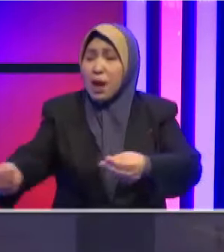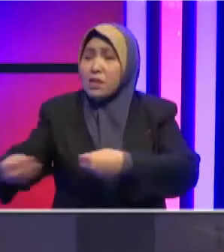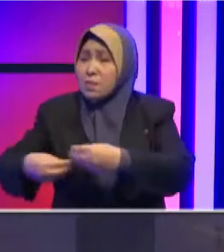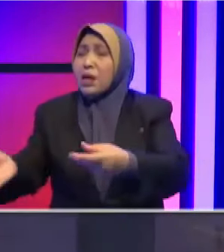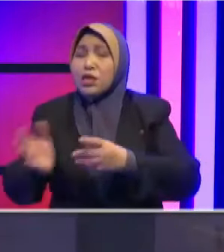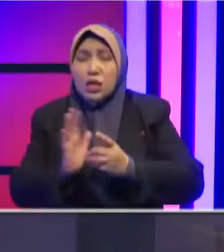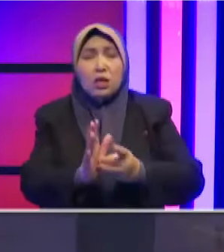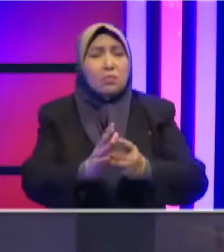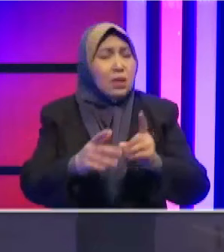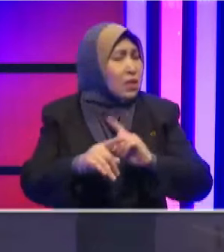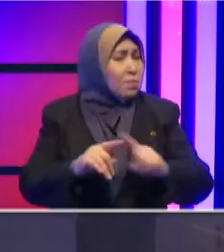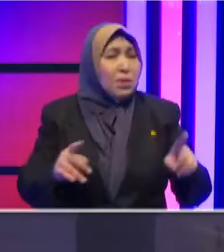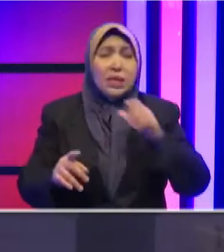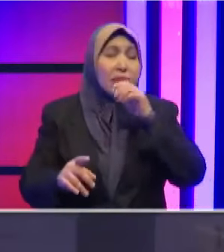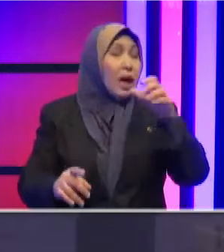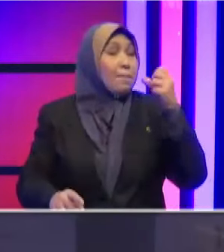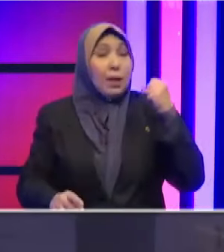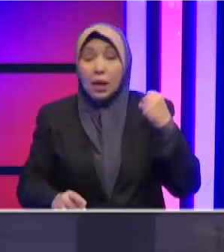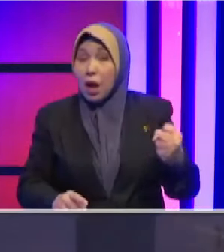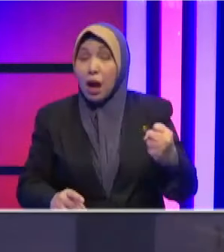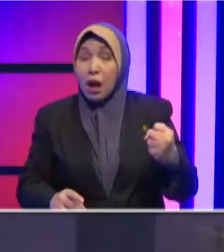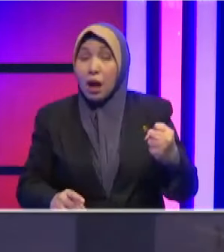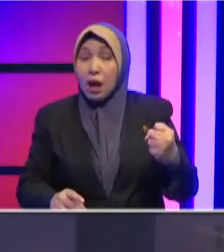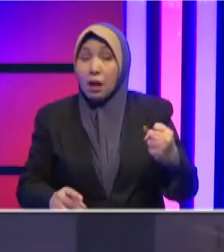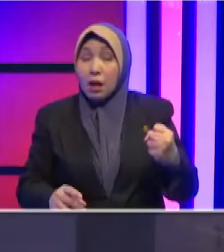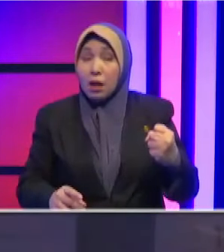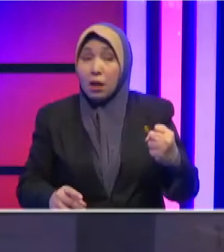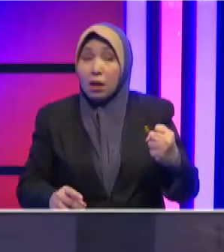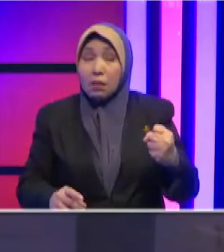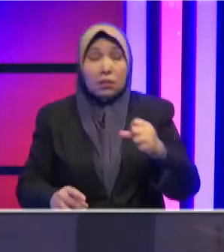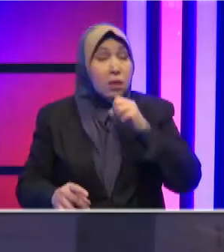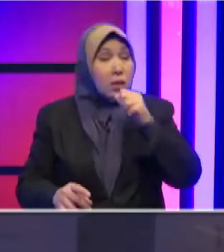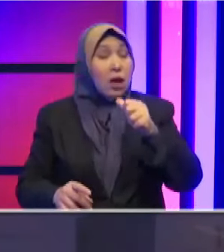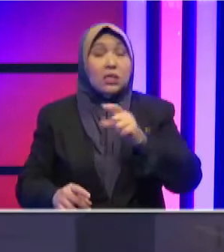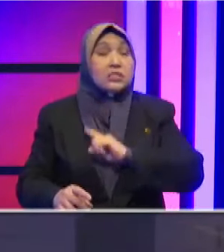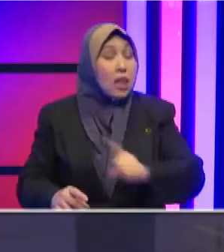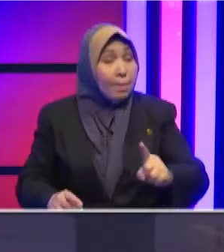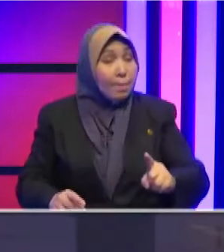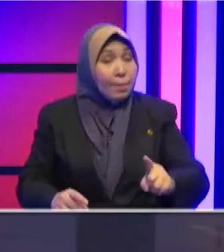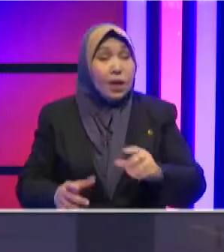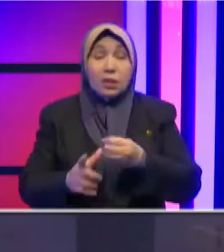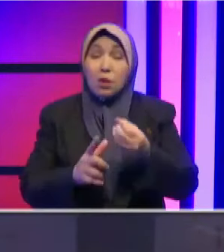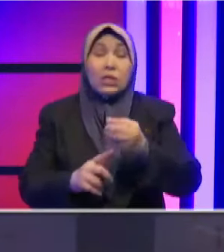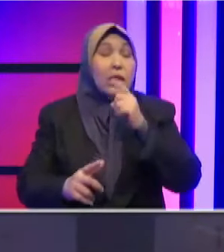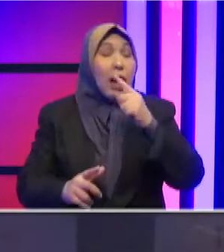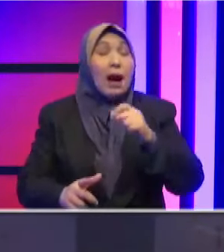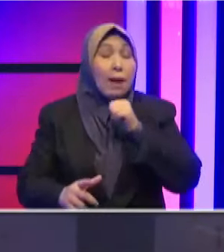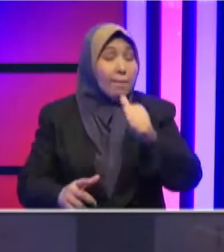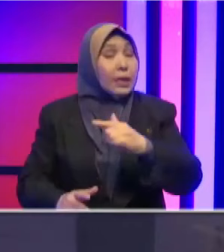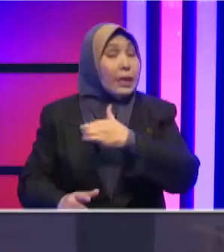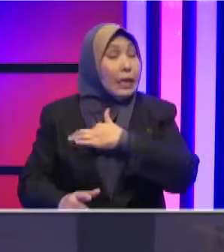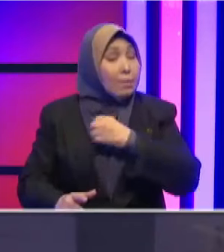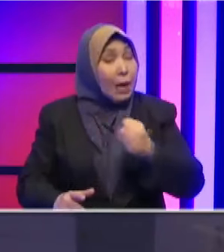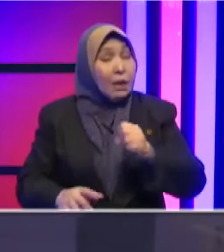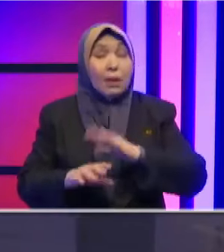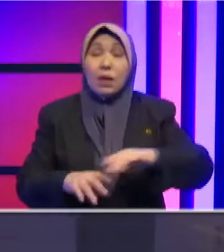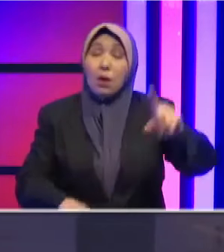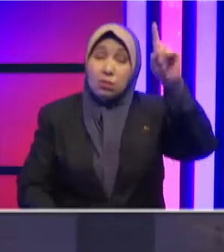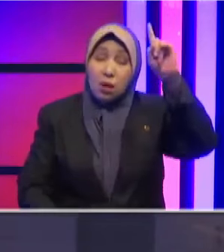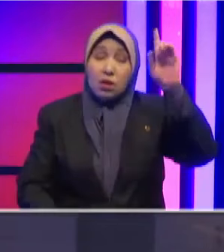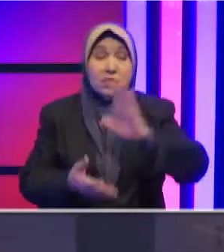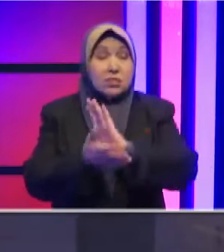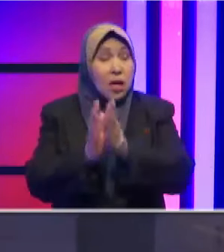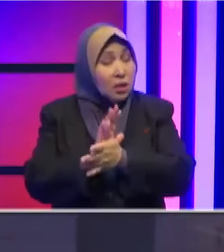tidak memegang atau bertemu Teguh kepada tidak Islam maksudnya Allah tidak beriman kepada Allah Subhanahu Wa Ta'ala